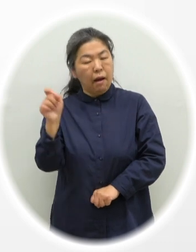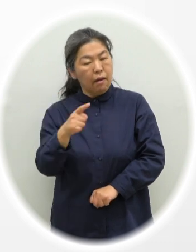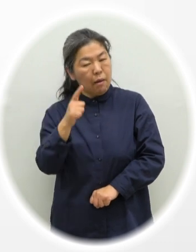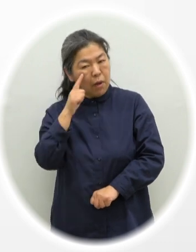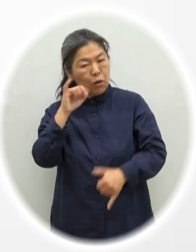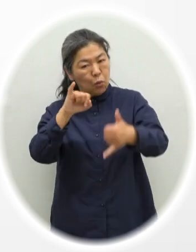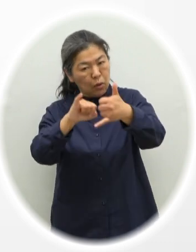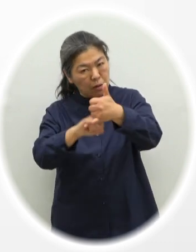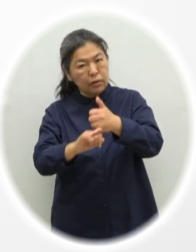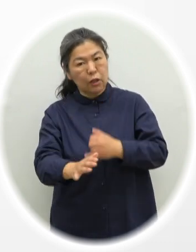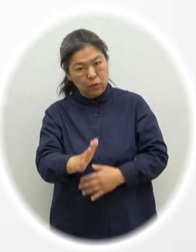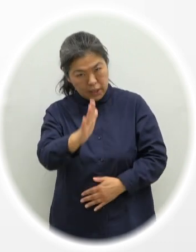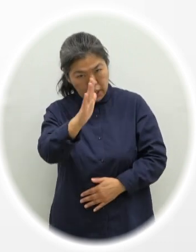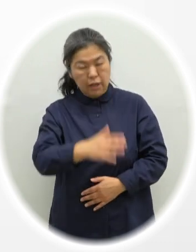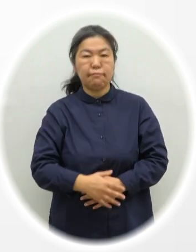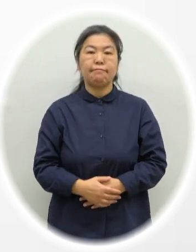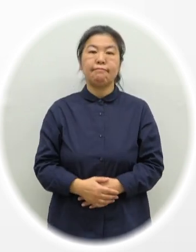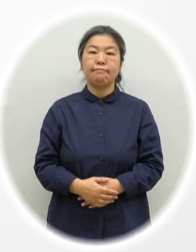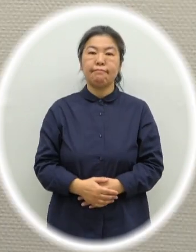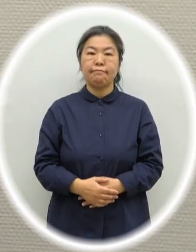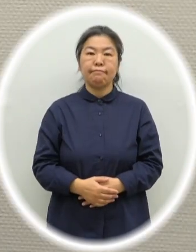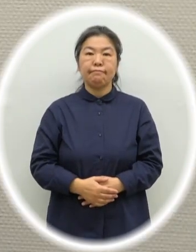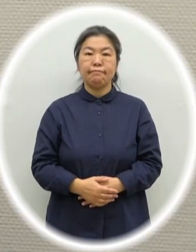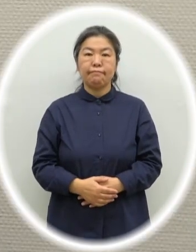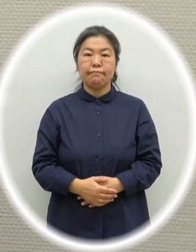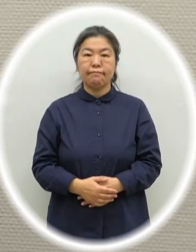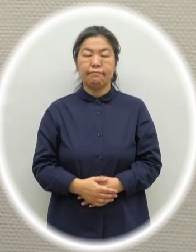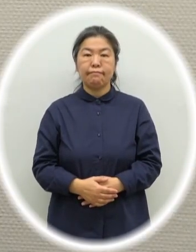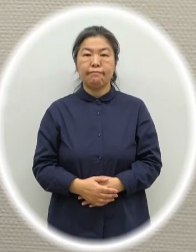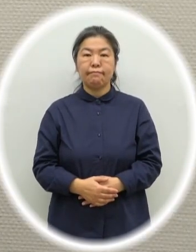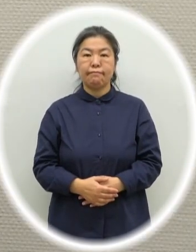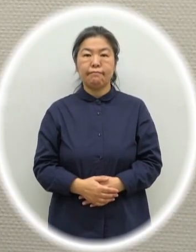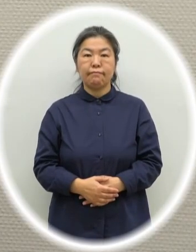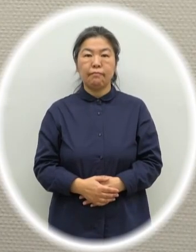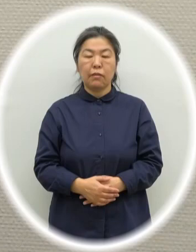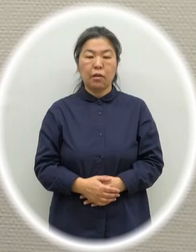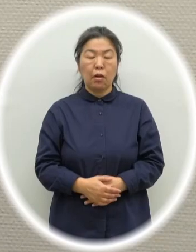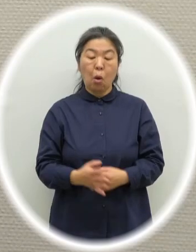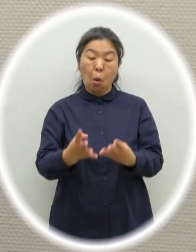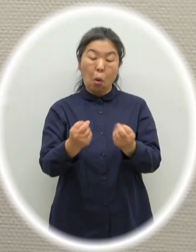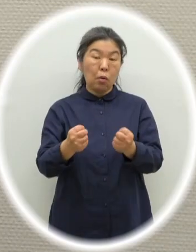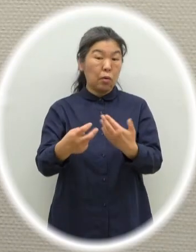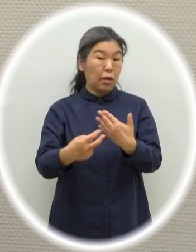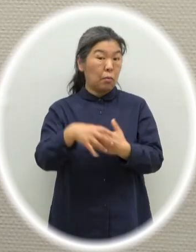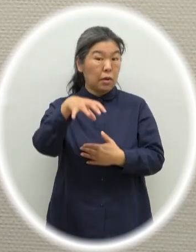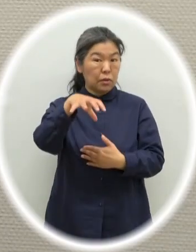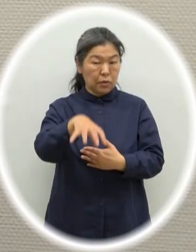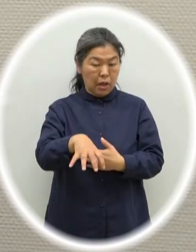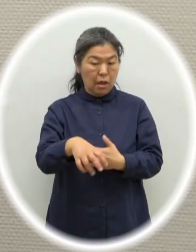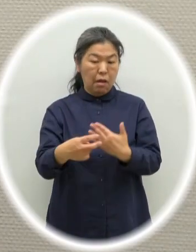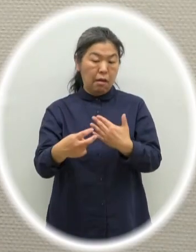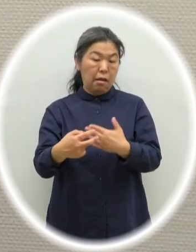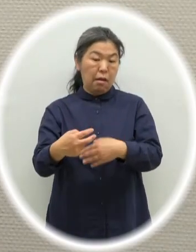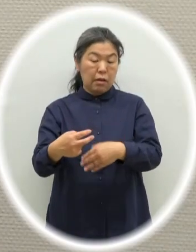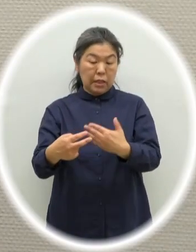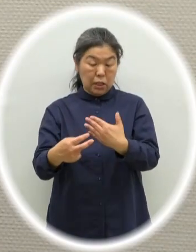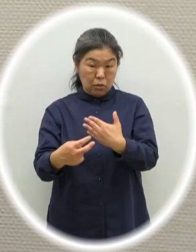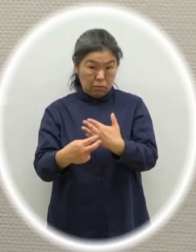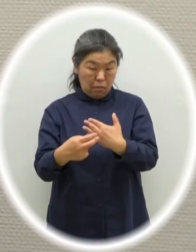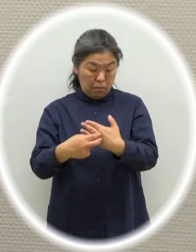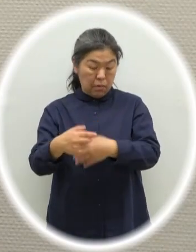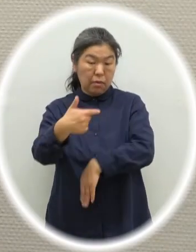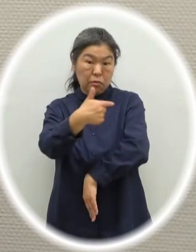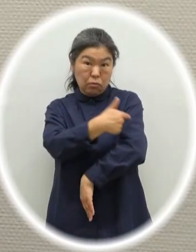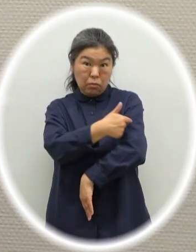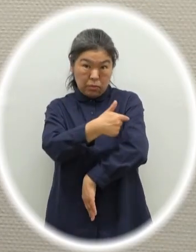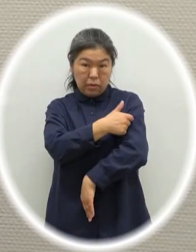取っていただければと思います。いわき市では多くの医療機関でワクチン接種が可能となる